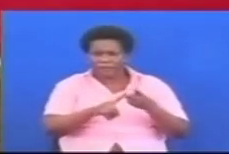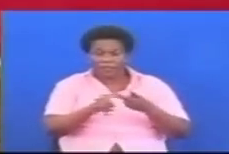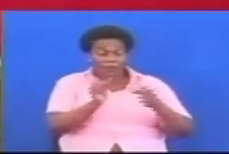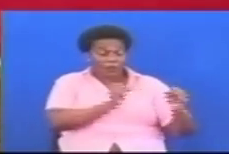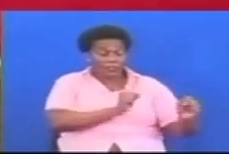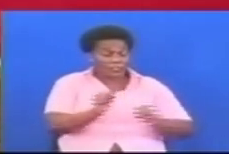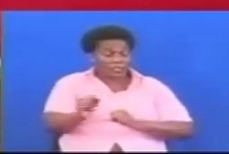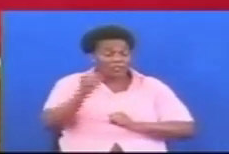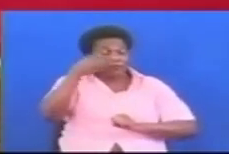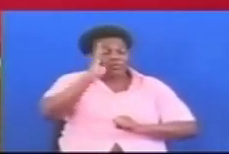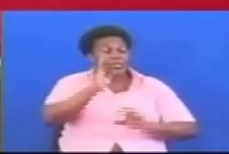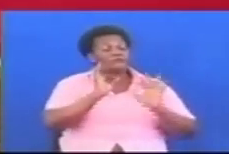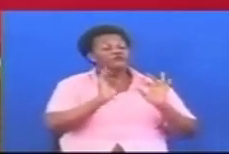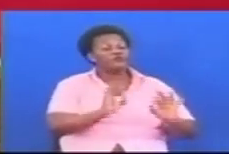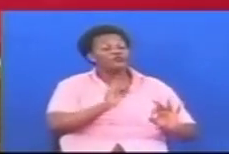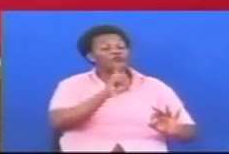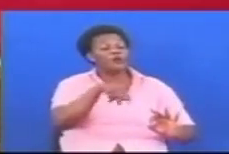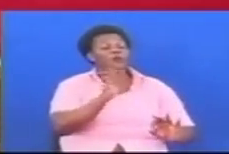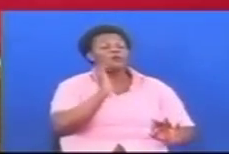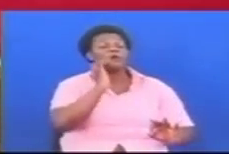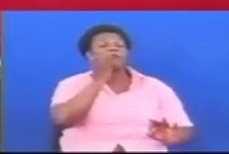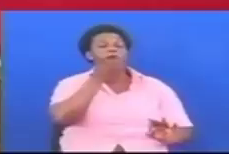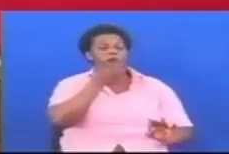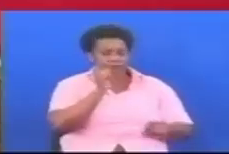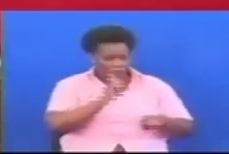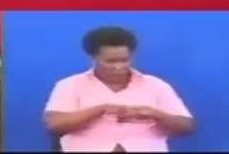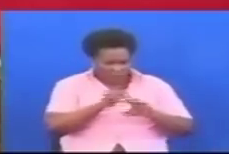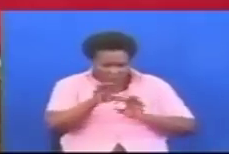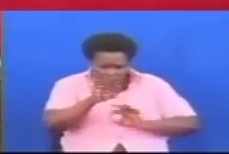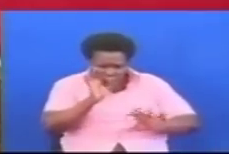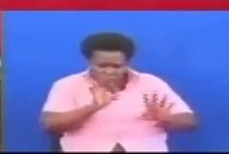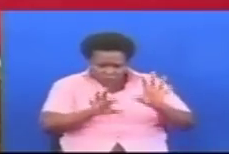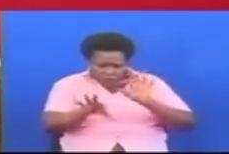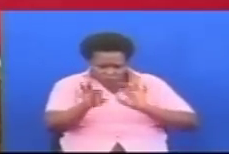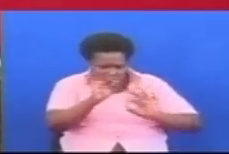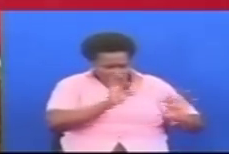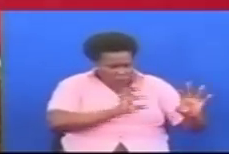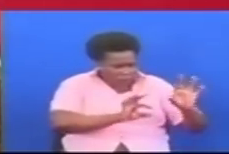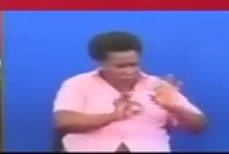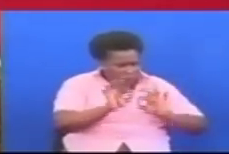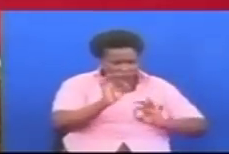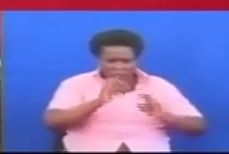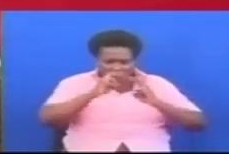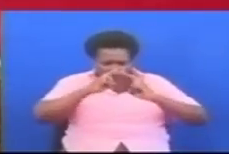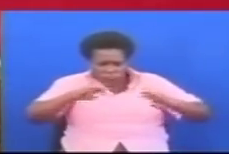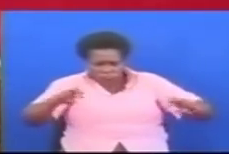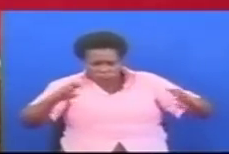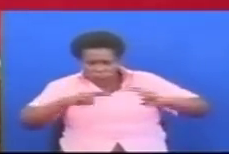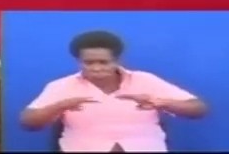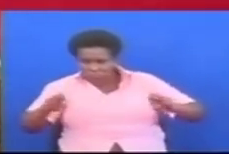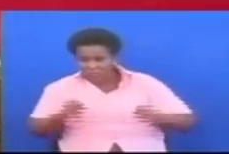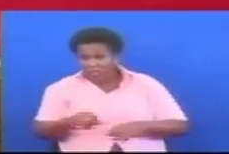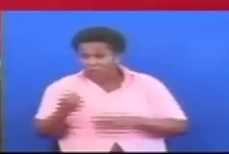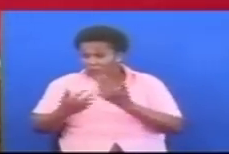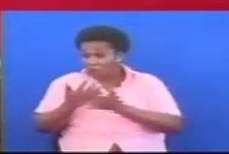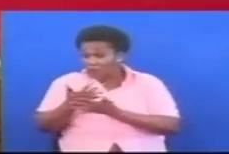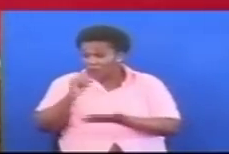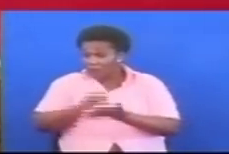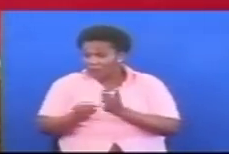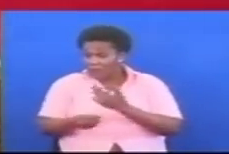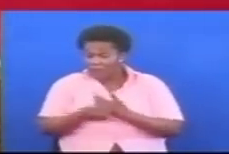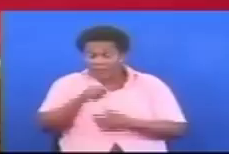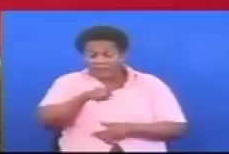makini wakati wa kufanya usanifu wa miradi, kwani kukosekana kwa umakini katika usanifu wa miradi kunapelekea ongezeko la kazi za